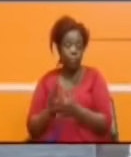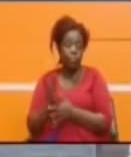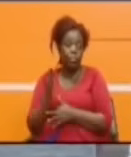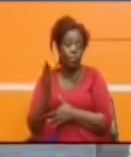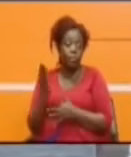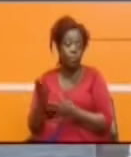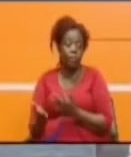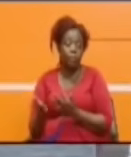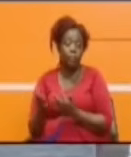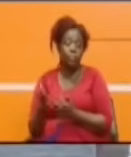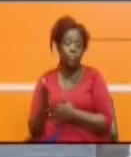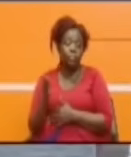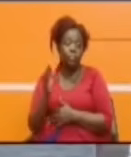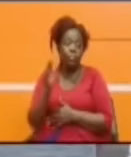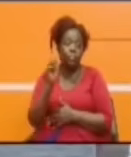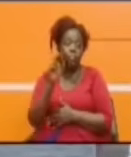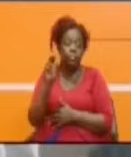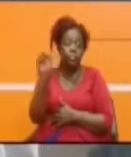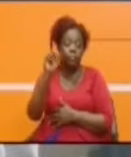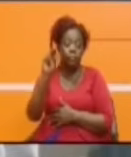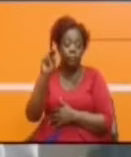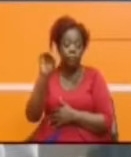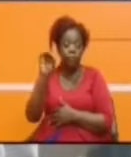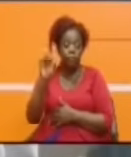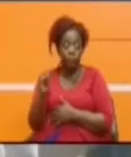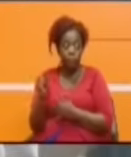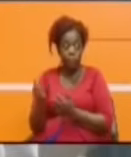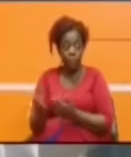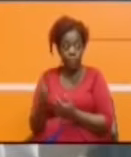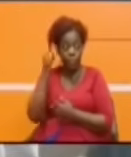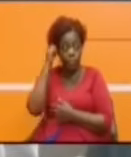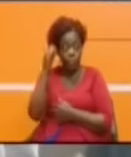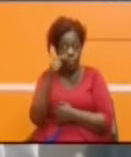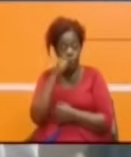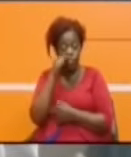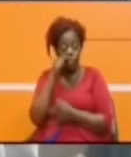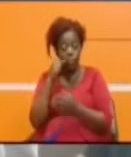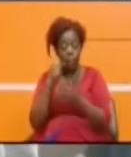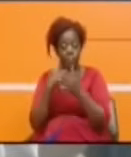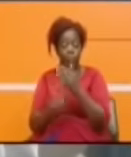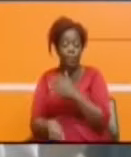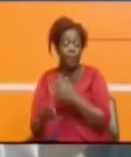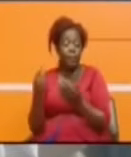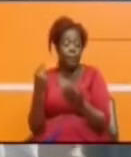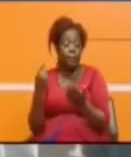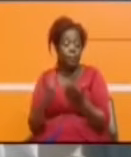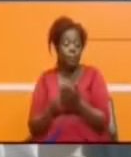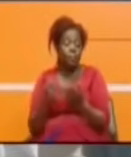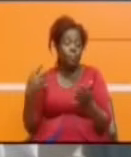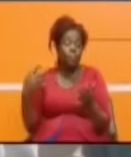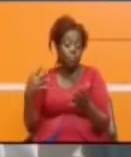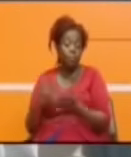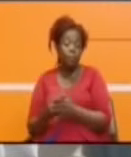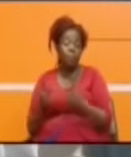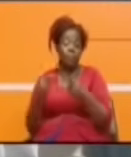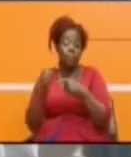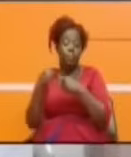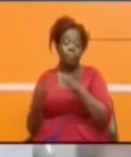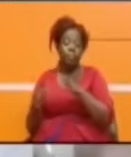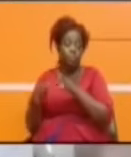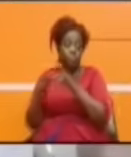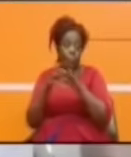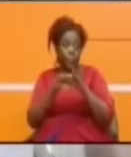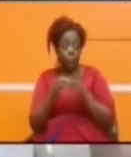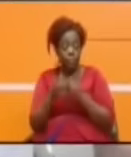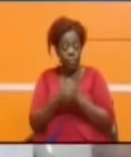through Arusha, through Mombasa. President Museveni agamba Uganda evudde wala era bakwongera okunyweza ebyokwerinda